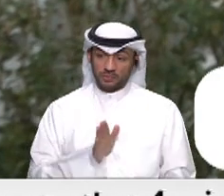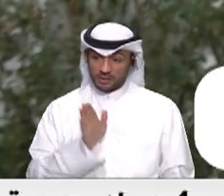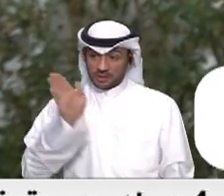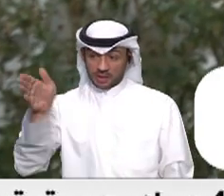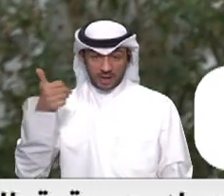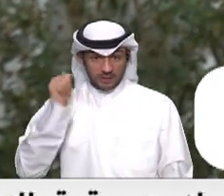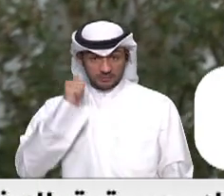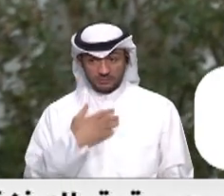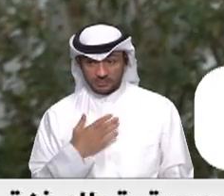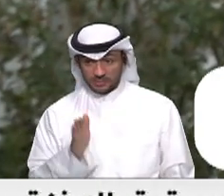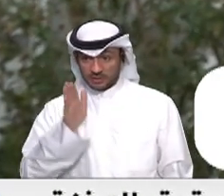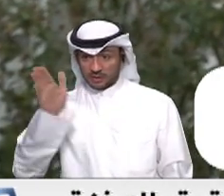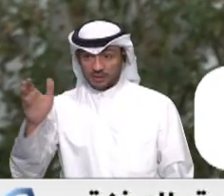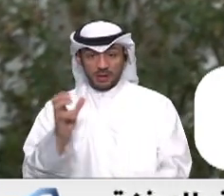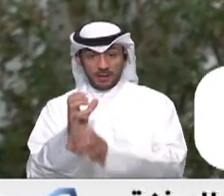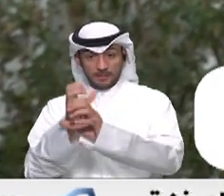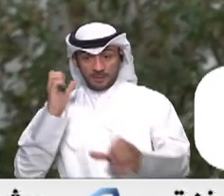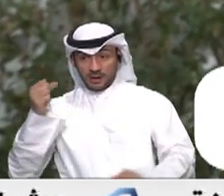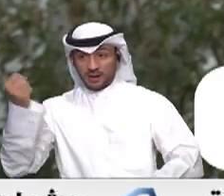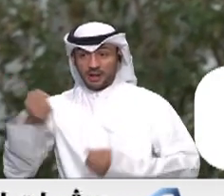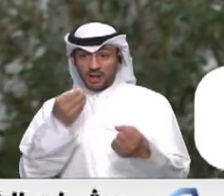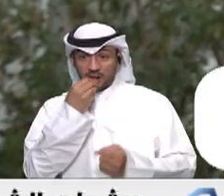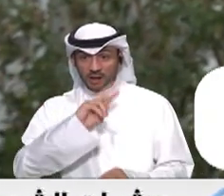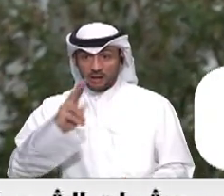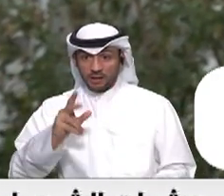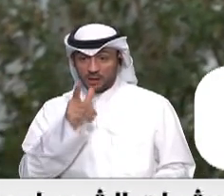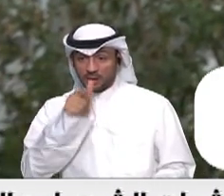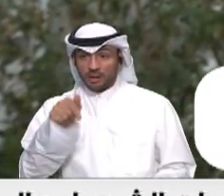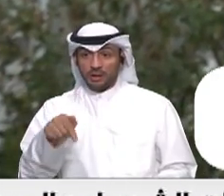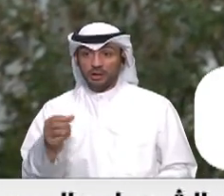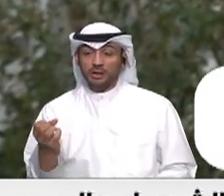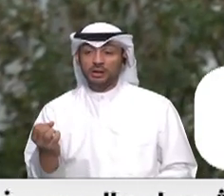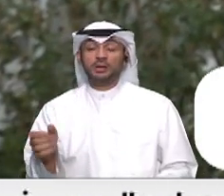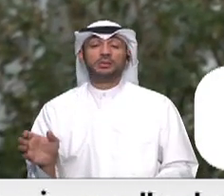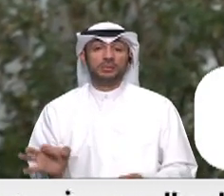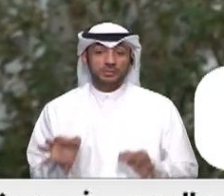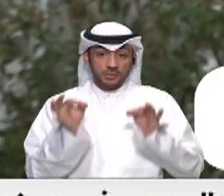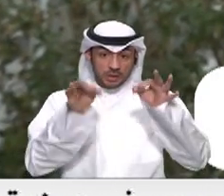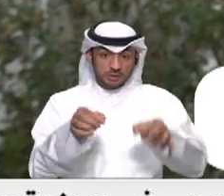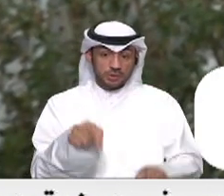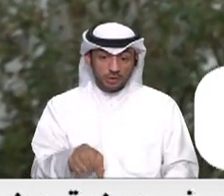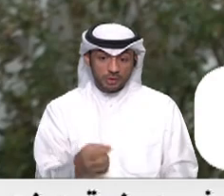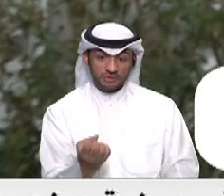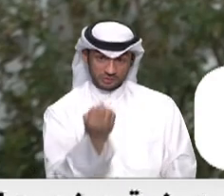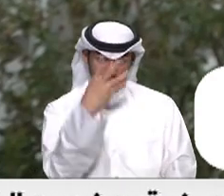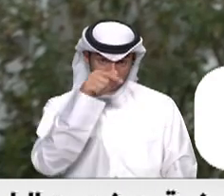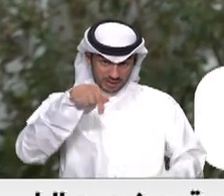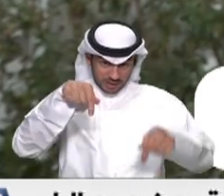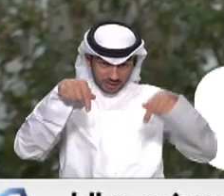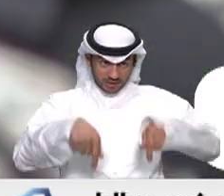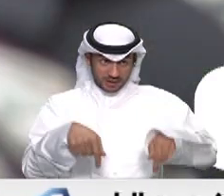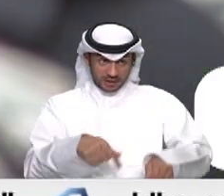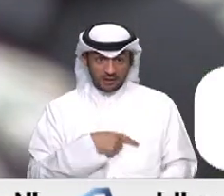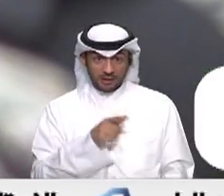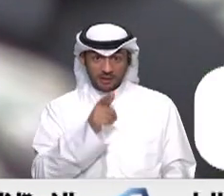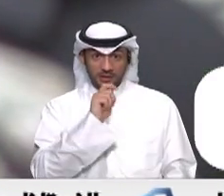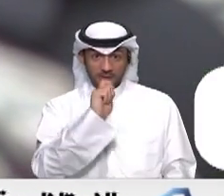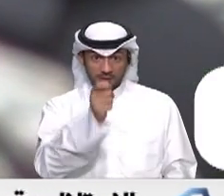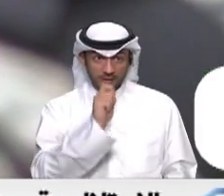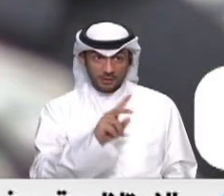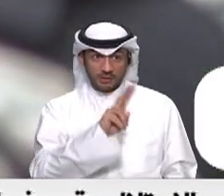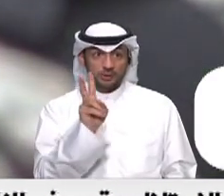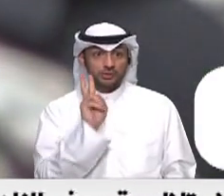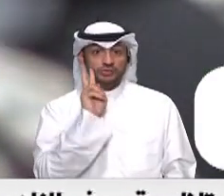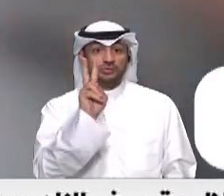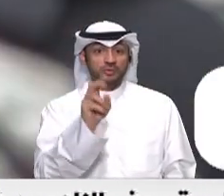طلعون للقوافل، قالوا اليوم الصبح، طلعنيهم 7 الصبح اليوم، هلأ بهاللحظات نحن بنحكي معك المقابلة بوجود علم صليب